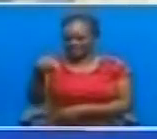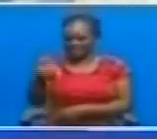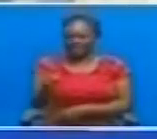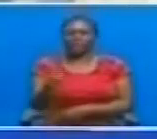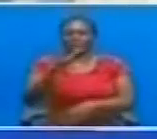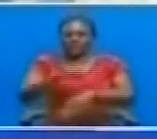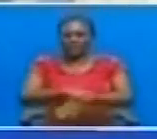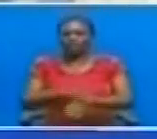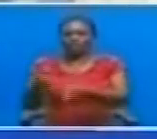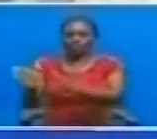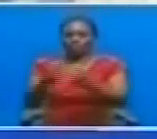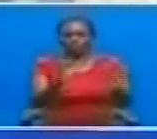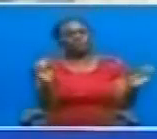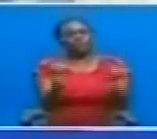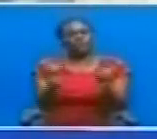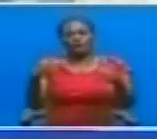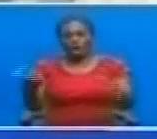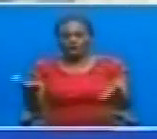watanyimwa ama